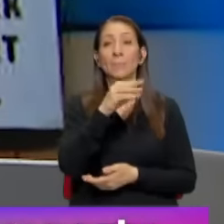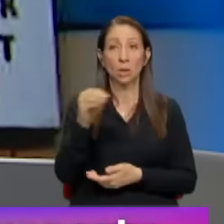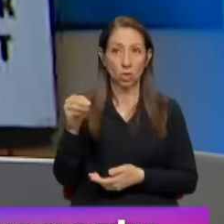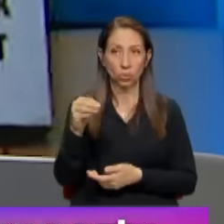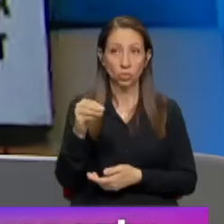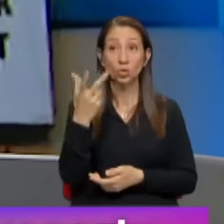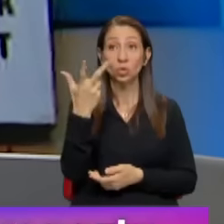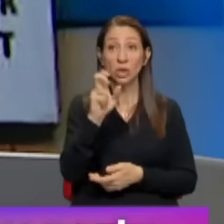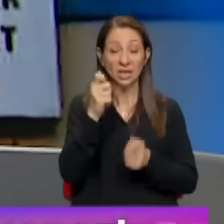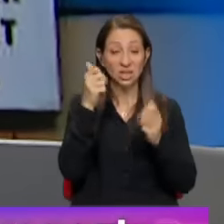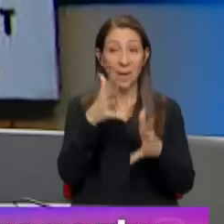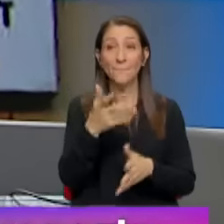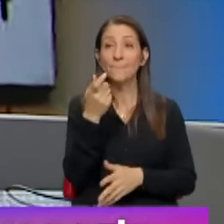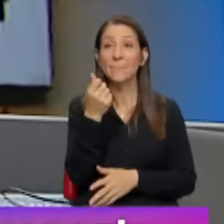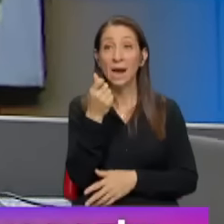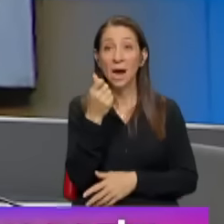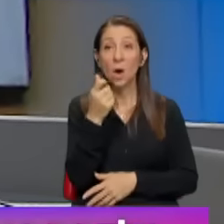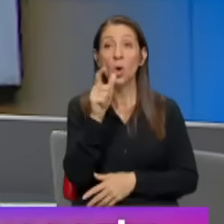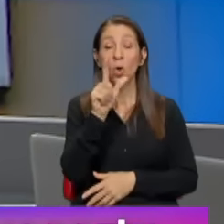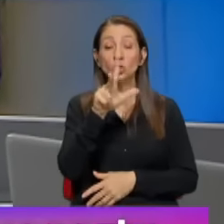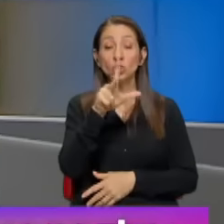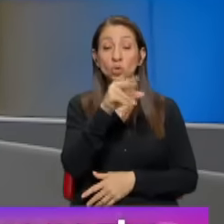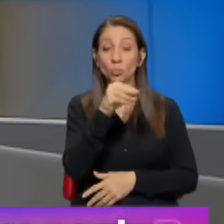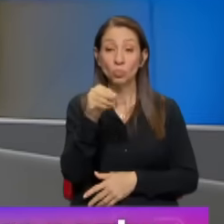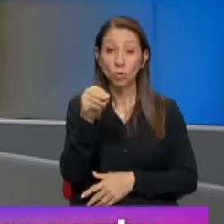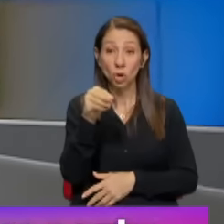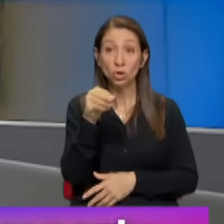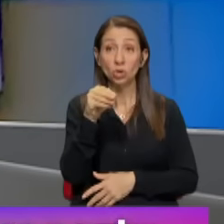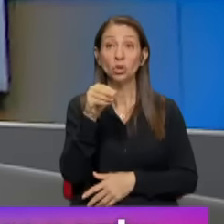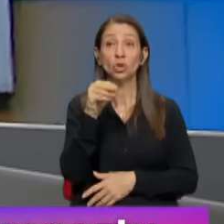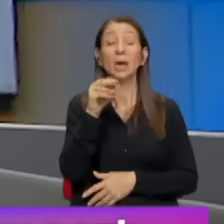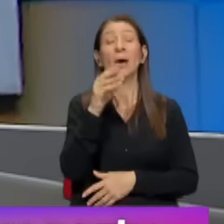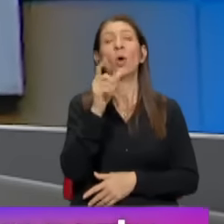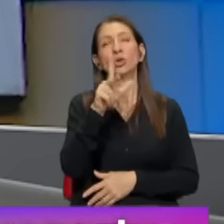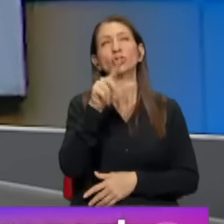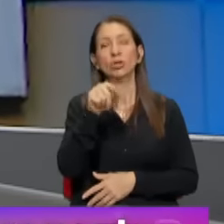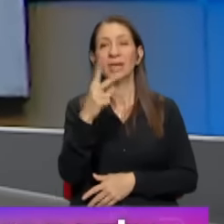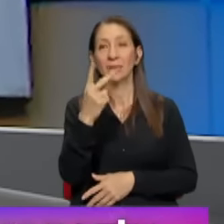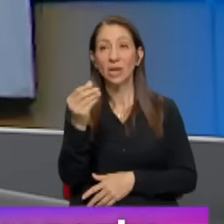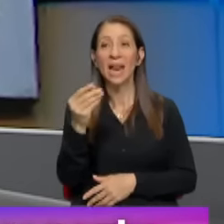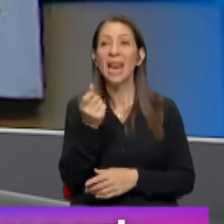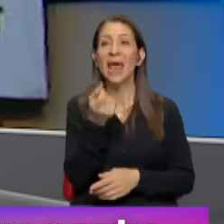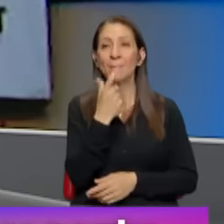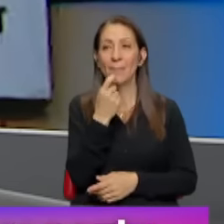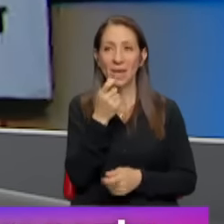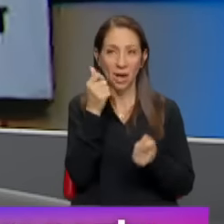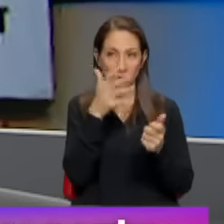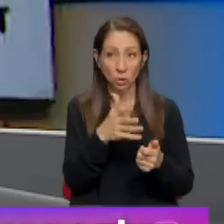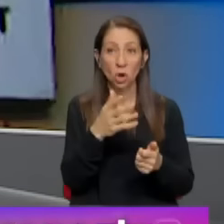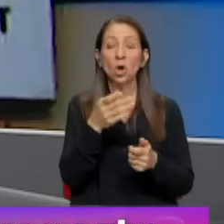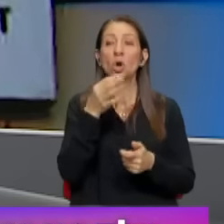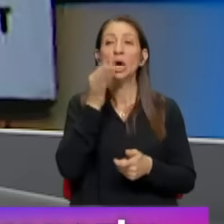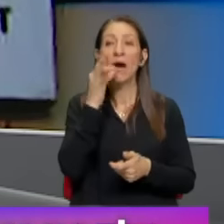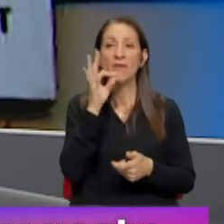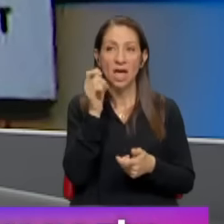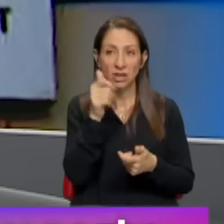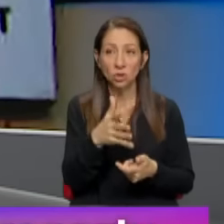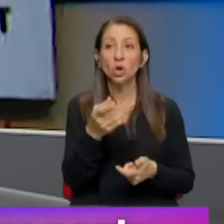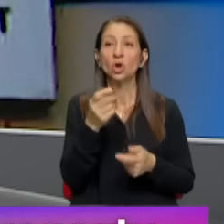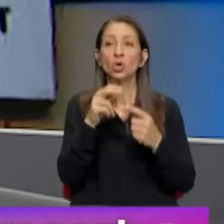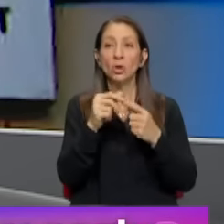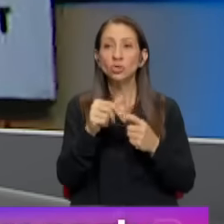lira. 3 ayda harcanan para 13 nokta 2 milyon lira. Leblebiye gitmiş paralar. Kuru kahveye gitmiş,